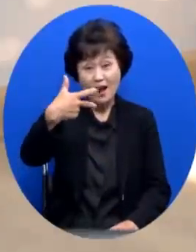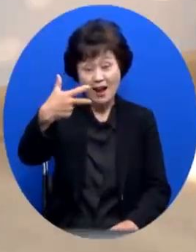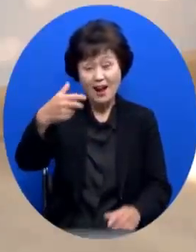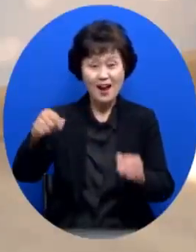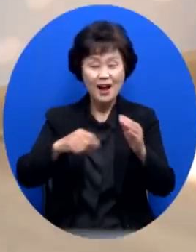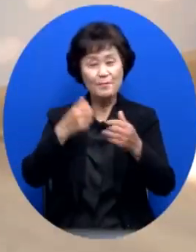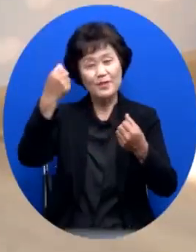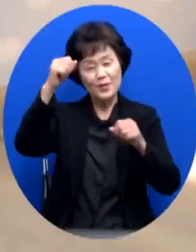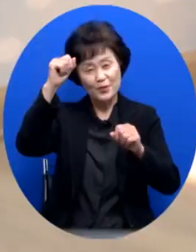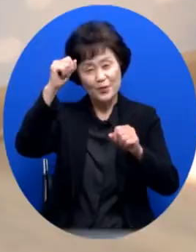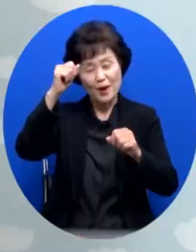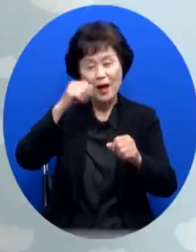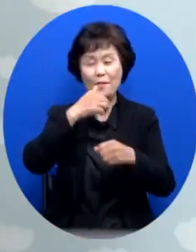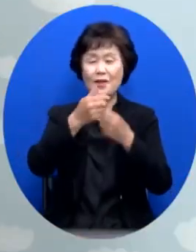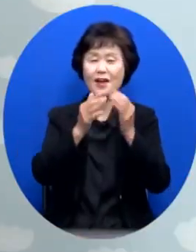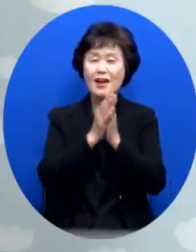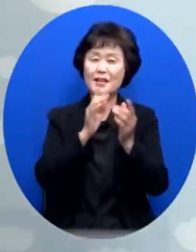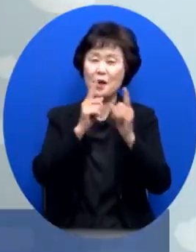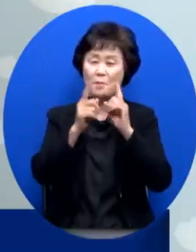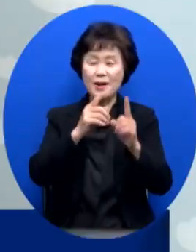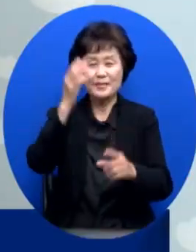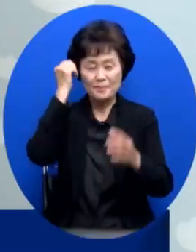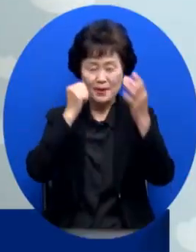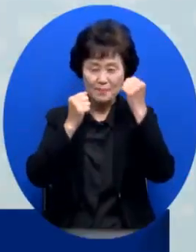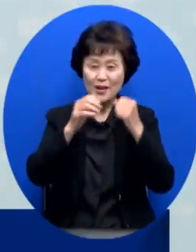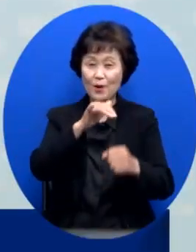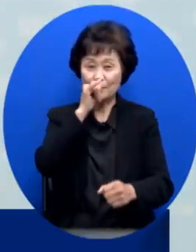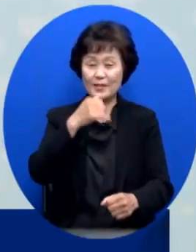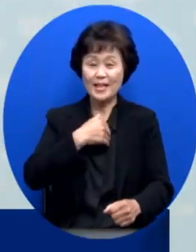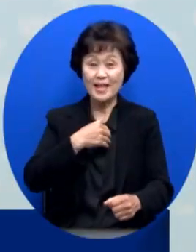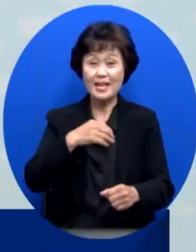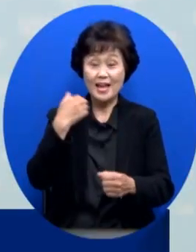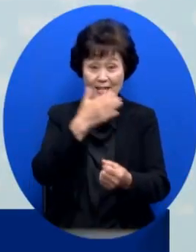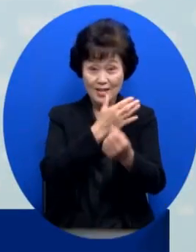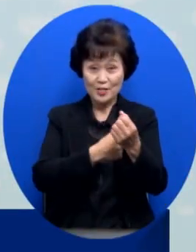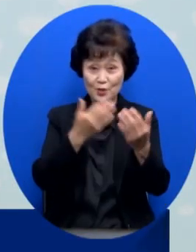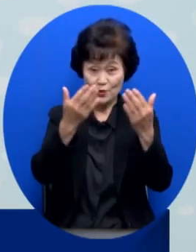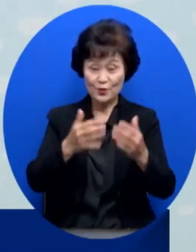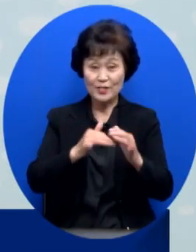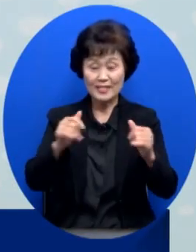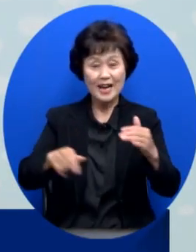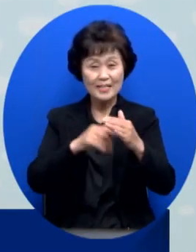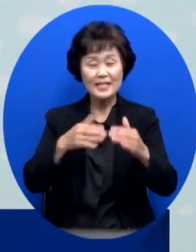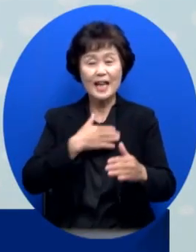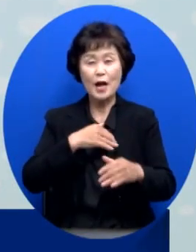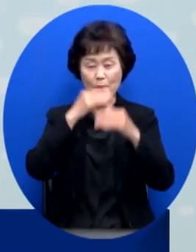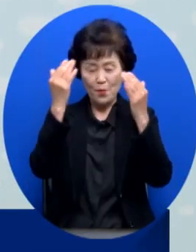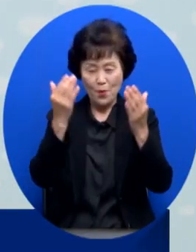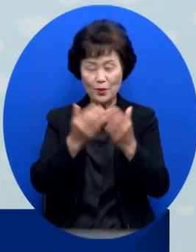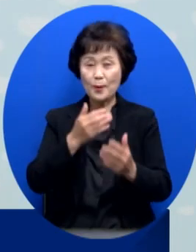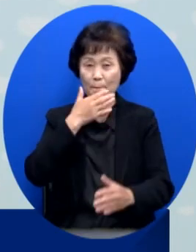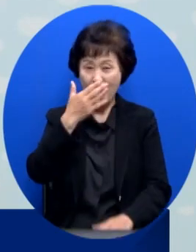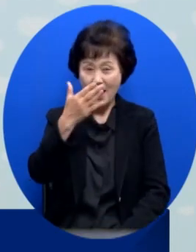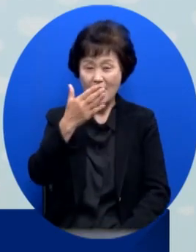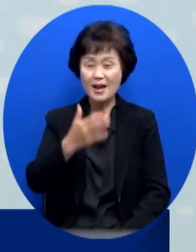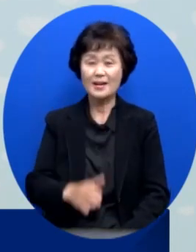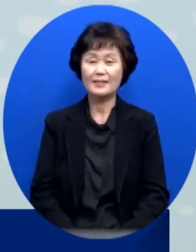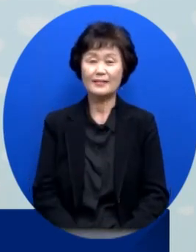성경 구절을 암송합니다. 내게 능력 주시는 자 안에서 내가 모든 것을 할 수